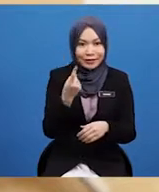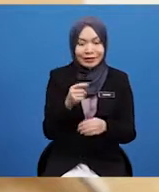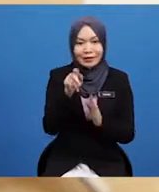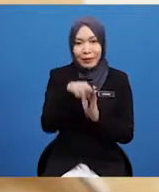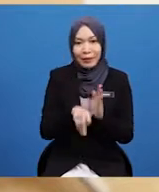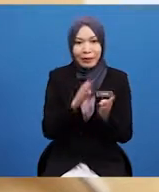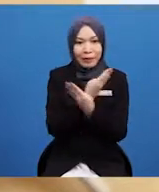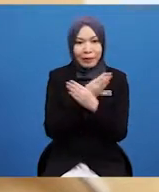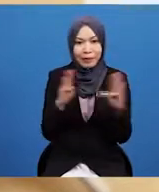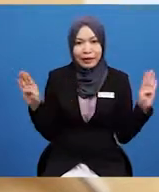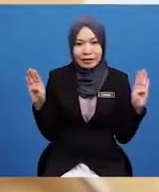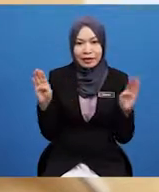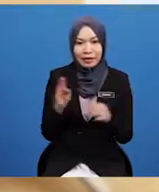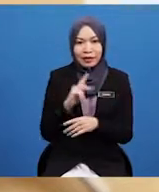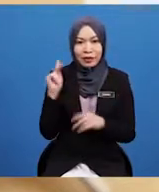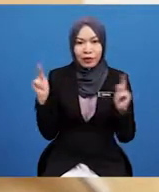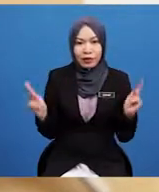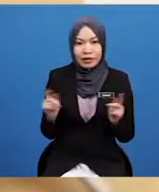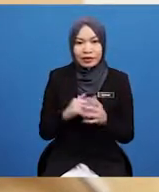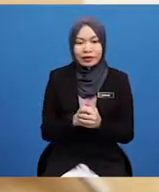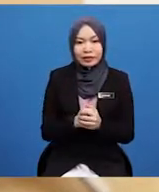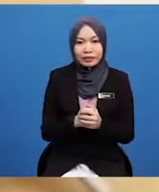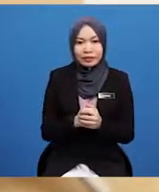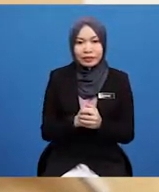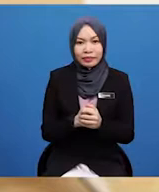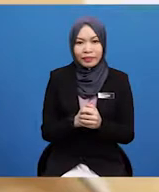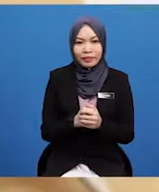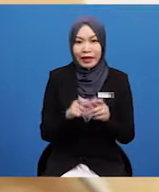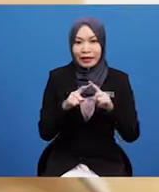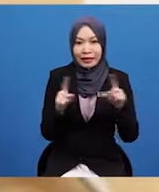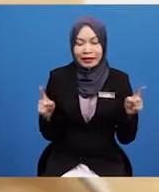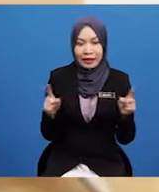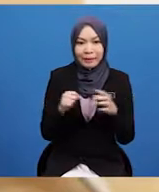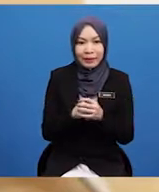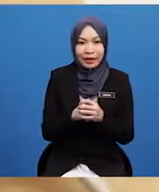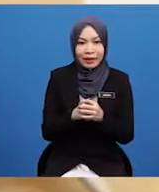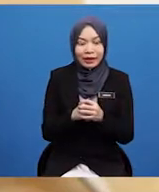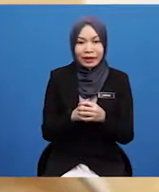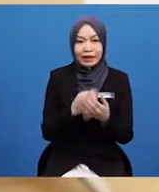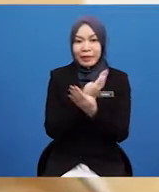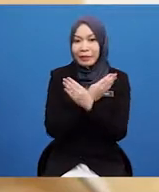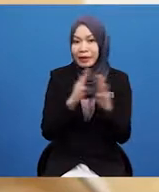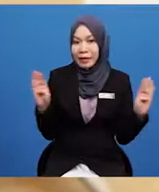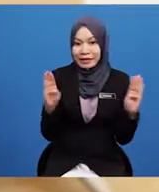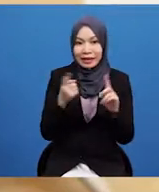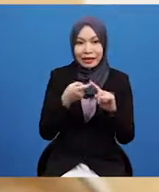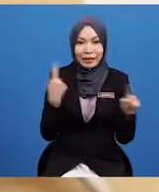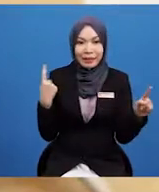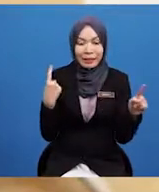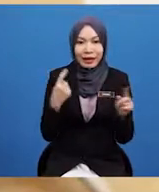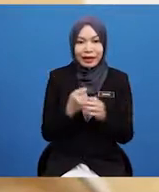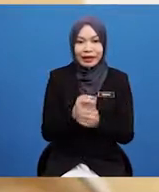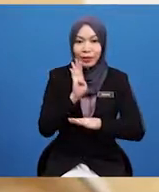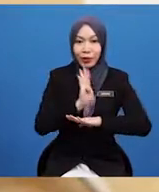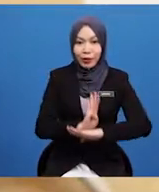politik tetapi juga pembebasan dari cengkaman ekonomi dan budaya asing. Dan